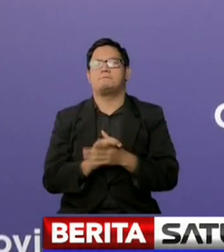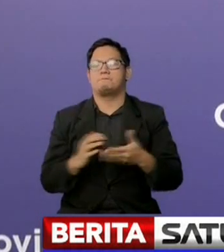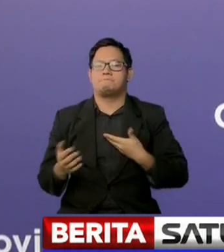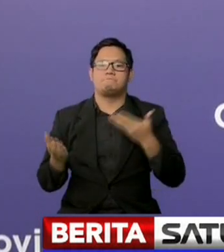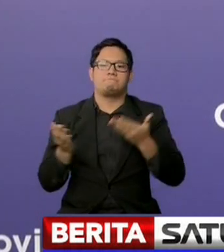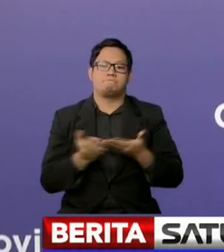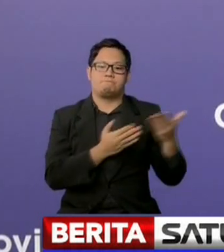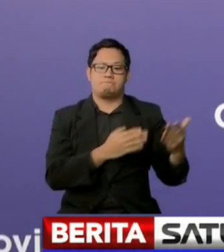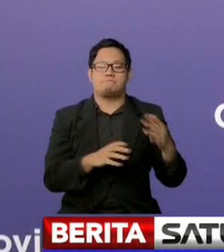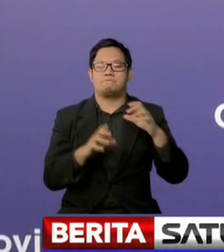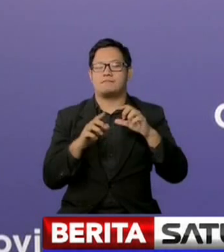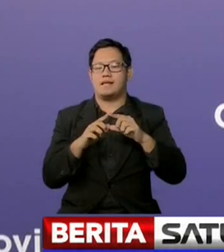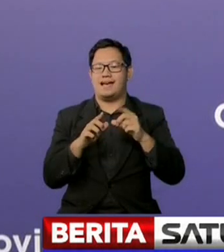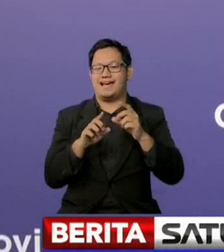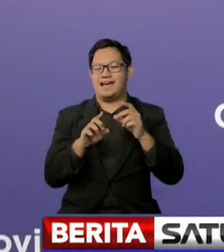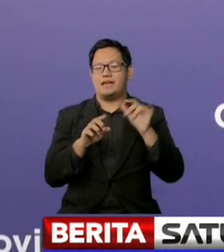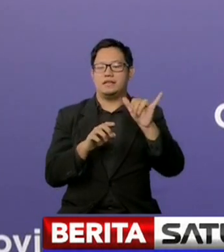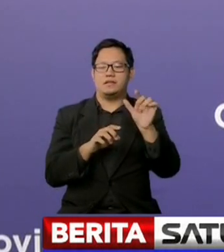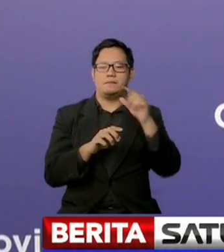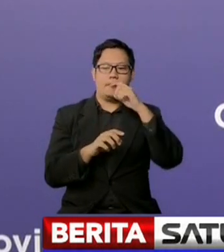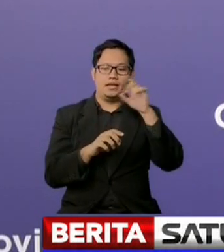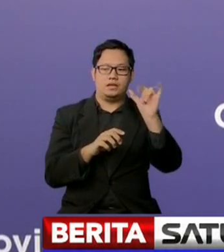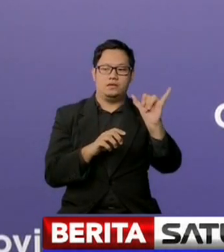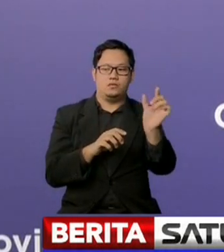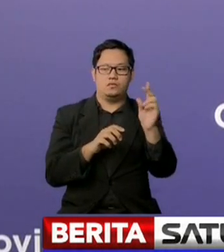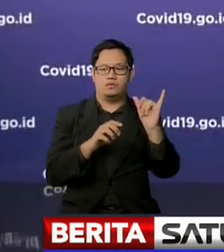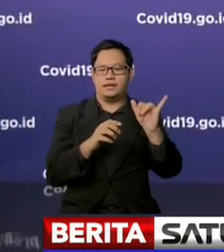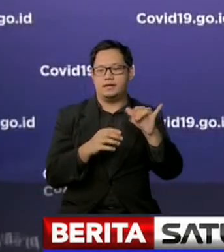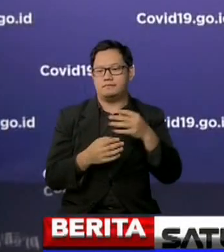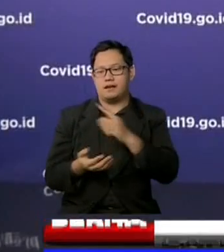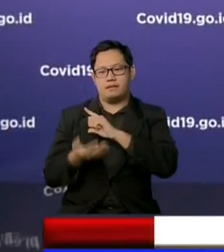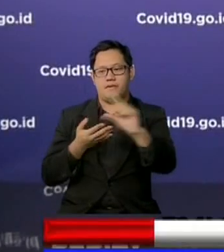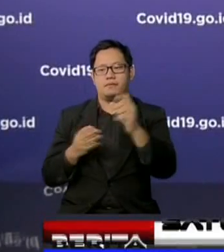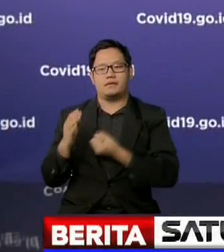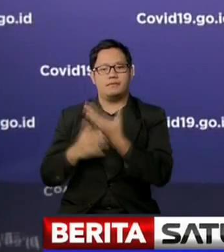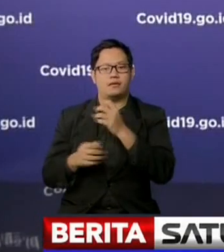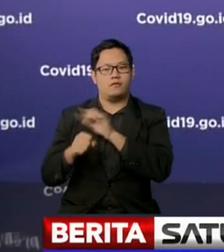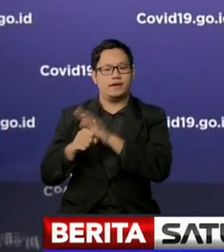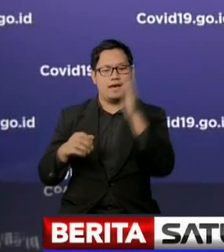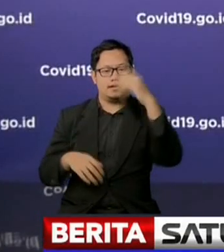saya akan mempersilahkan Bapak dokter 4 Yulianto untuk melaporkan kinerja data hari ini